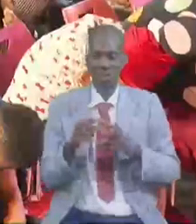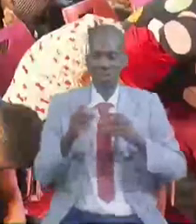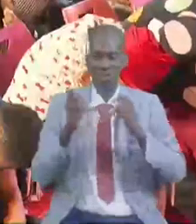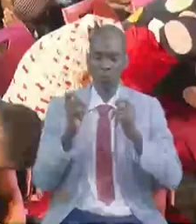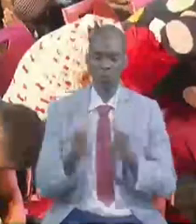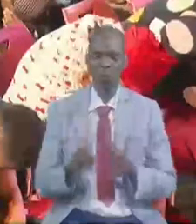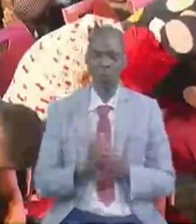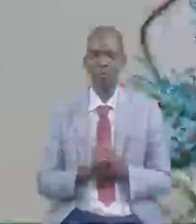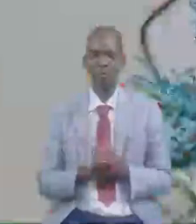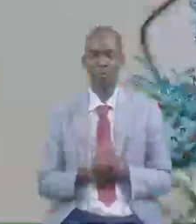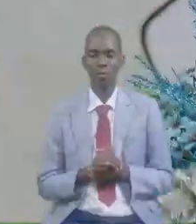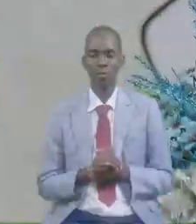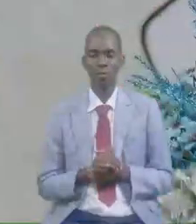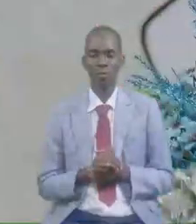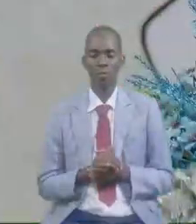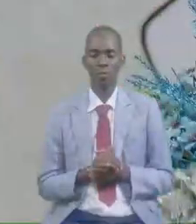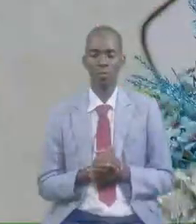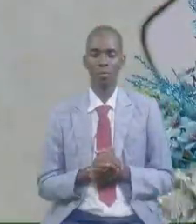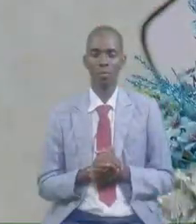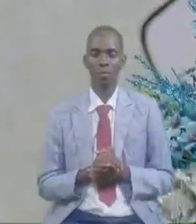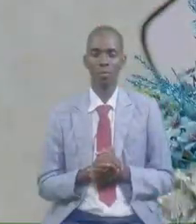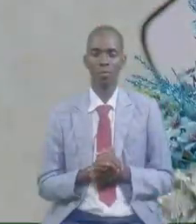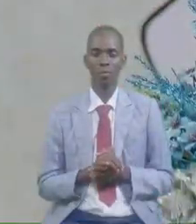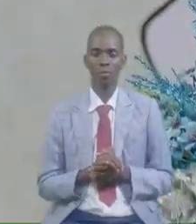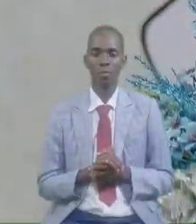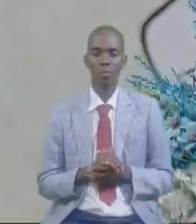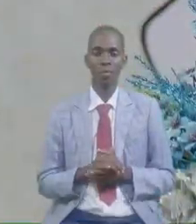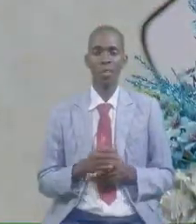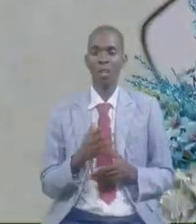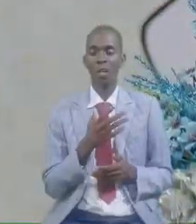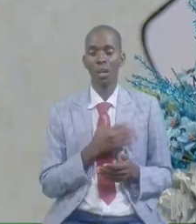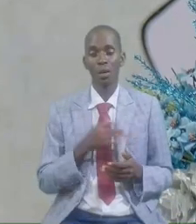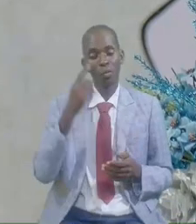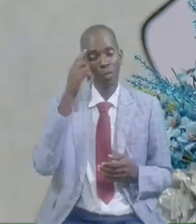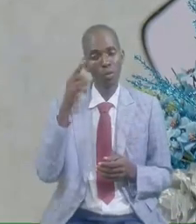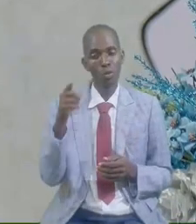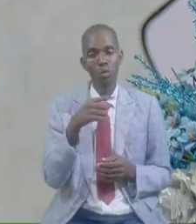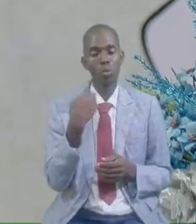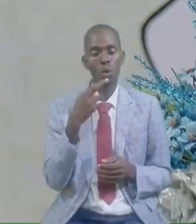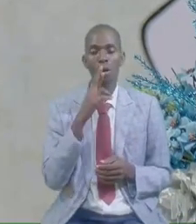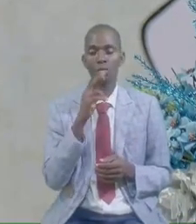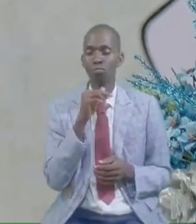Faisons-le rapidement. Et les autres, soyons en train de prier.